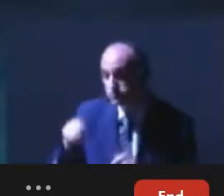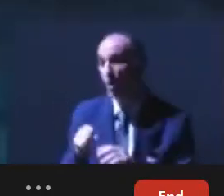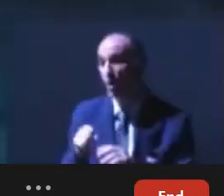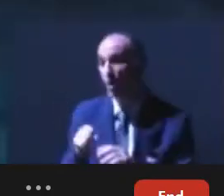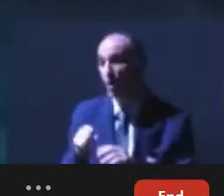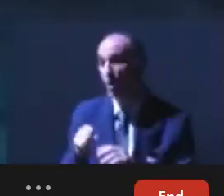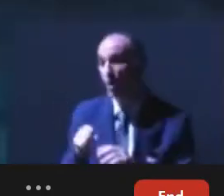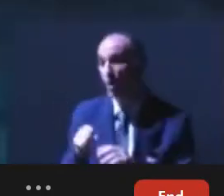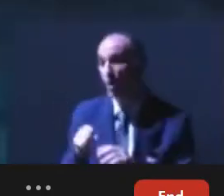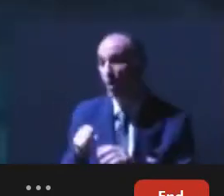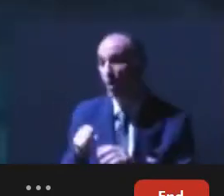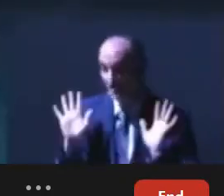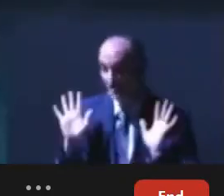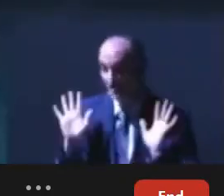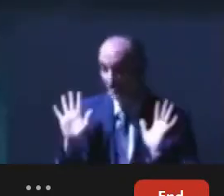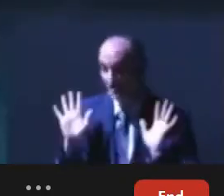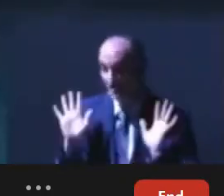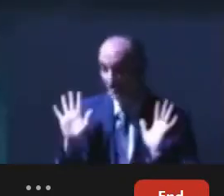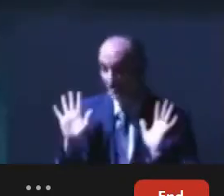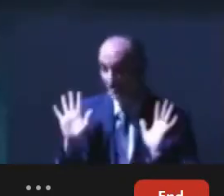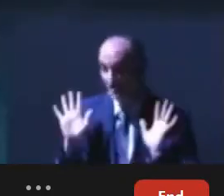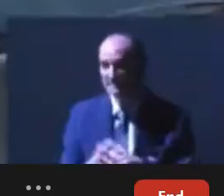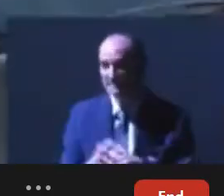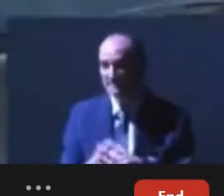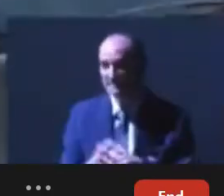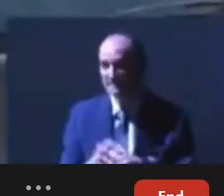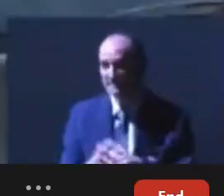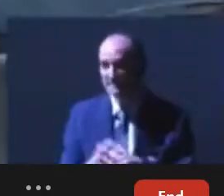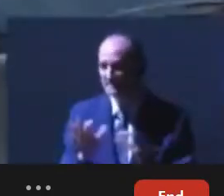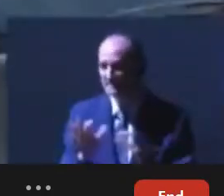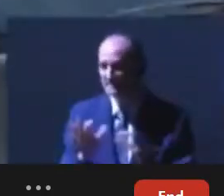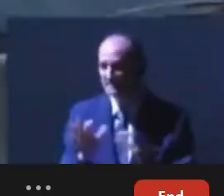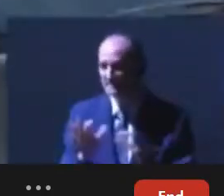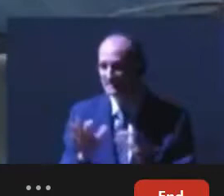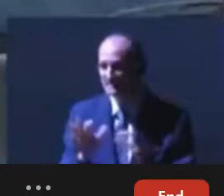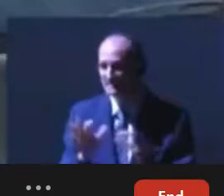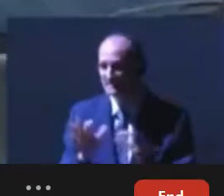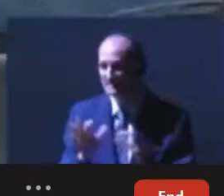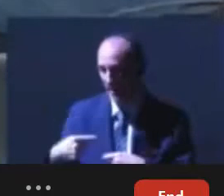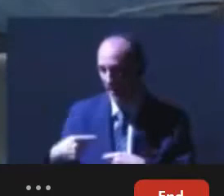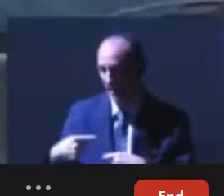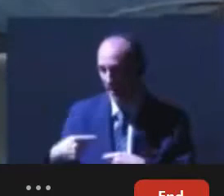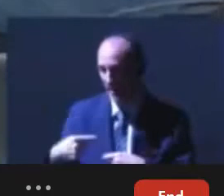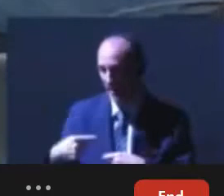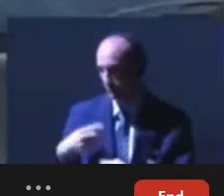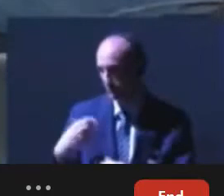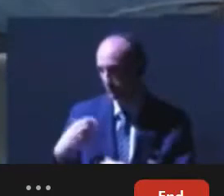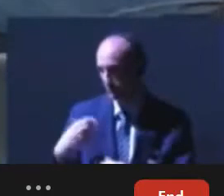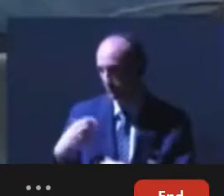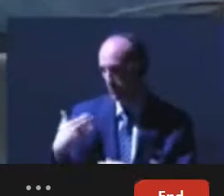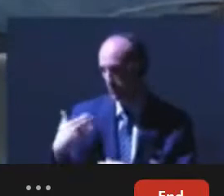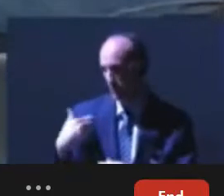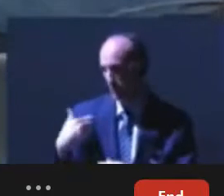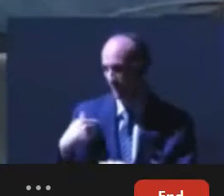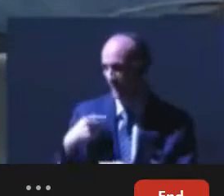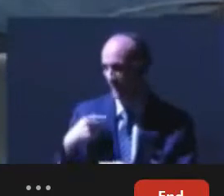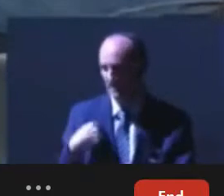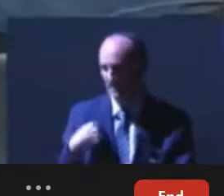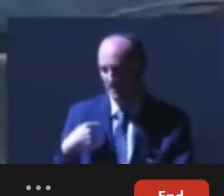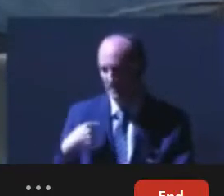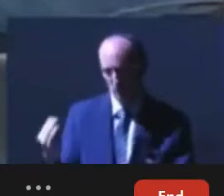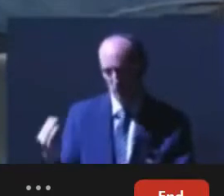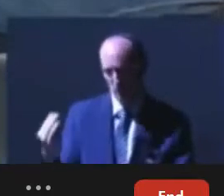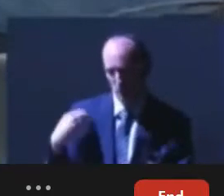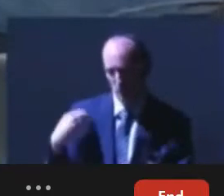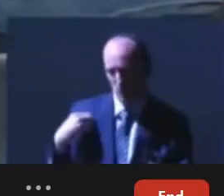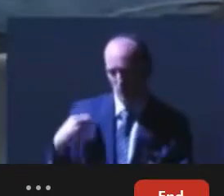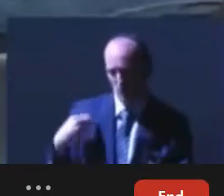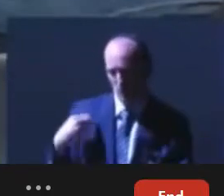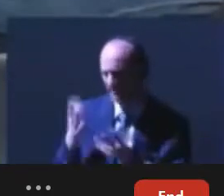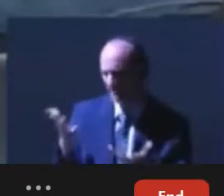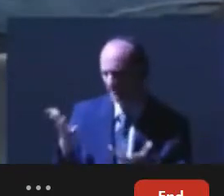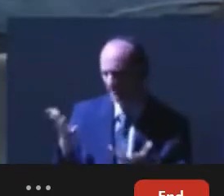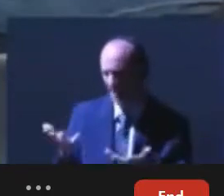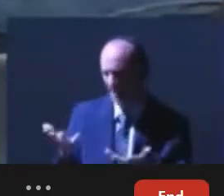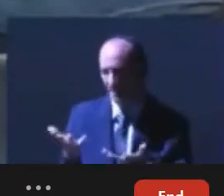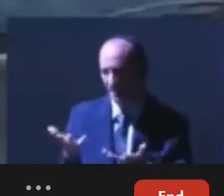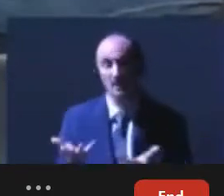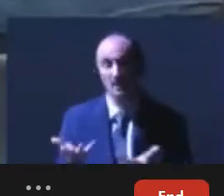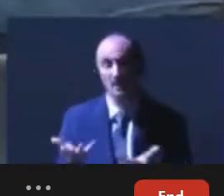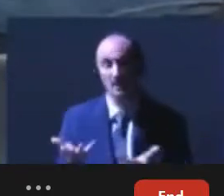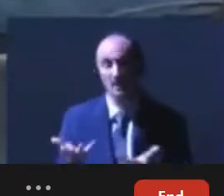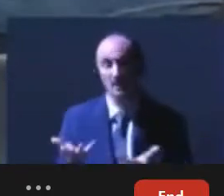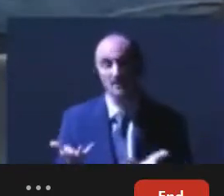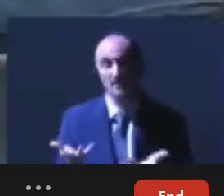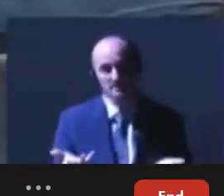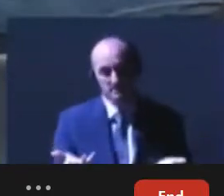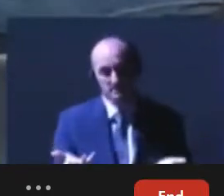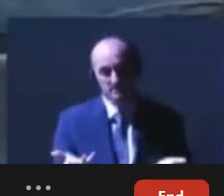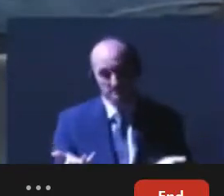là gì đối với chúng ta? Tôi mới đây muốn ghi cái buổi phỏng vấn và người ta hỏi tôi thì điều này có nghĩa là gì, thì tôi muốn nói luôn mọi người,